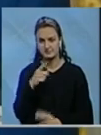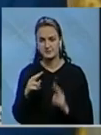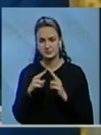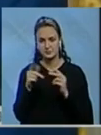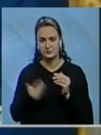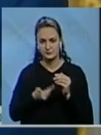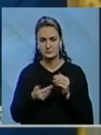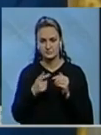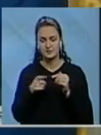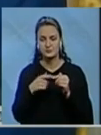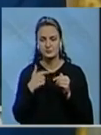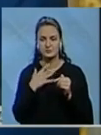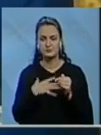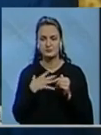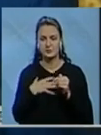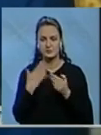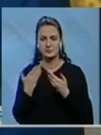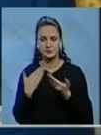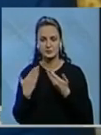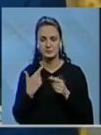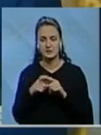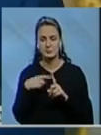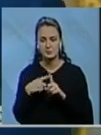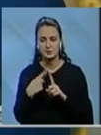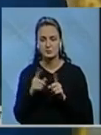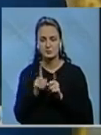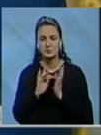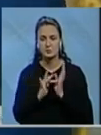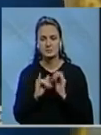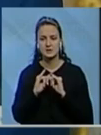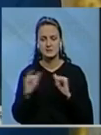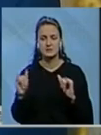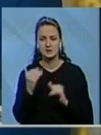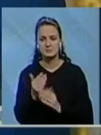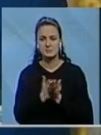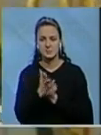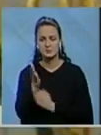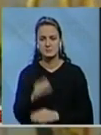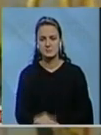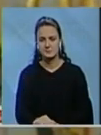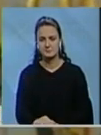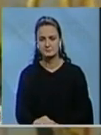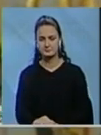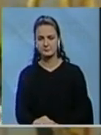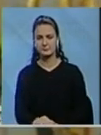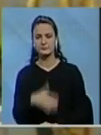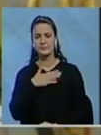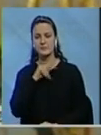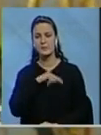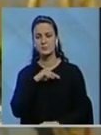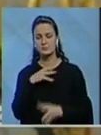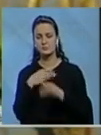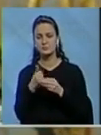ფაქტორიც ასევე ჩვენს ურთიერთობებში უნდა გამოვიყენოთ ძალიან პოზიტიურად, მათ შორის ტურიზმის განვითარების მიმართულებითაც. შევეხეთ ჩვენი თანამშრომლობის